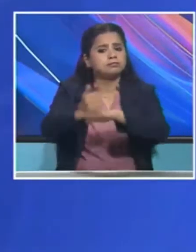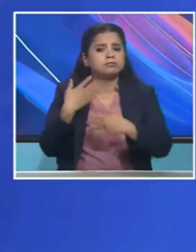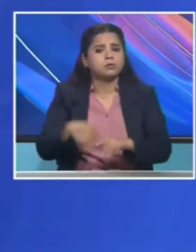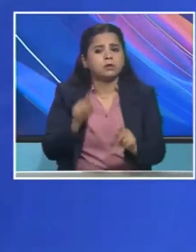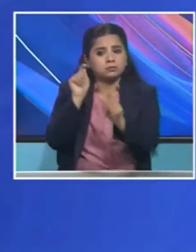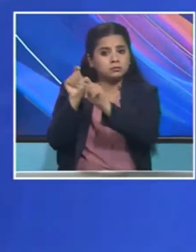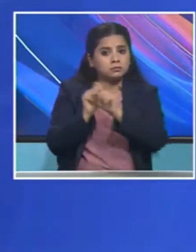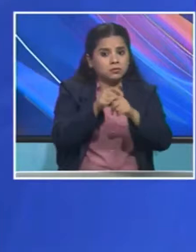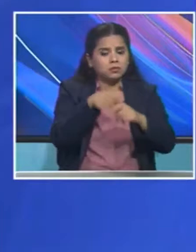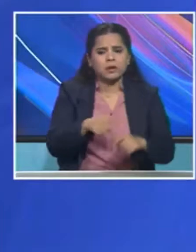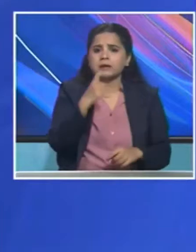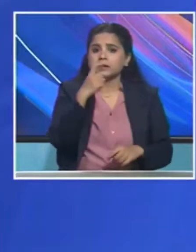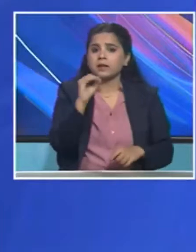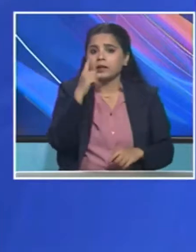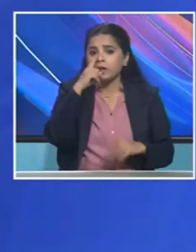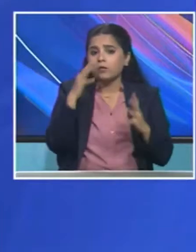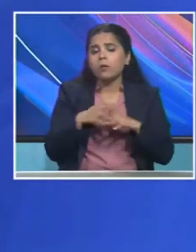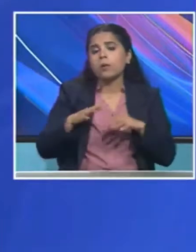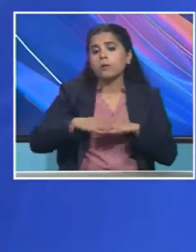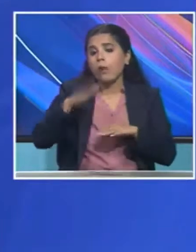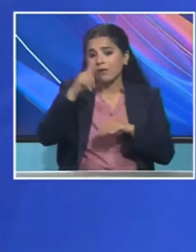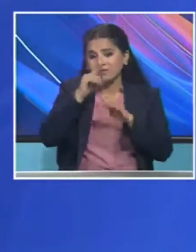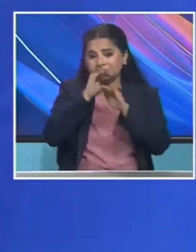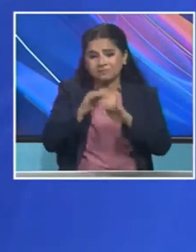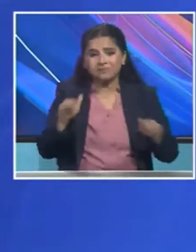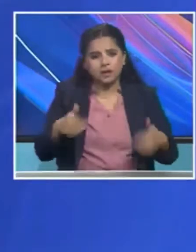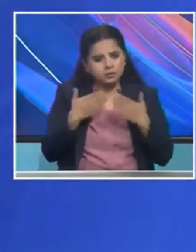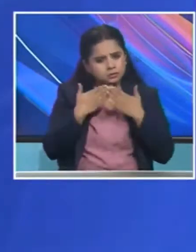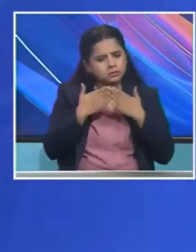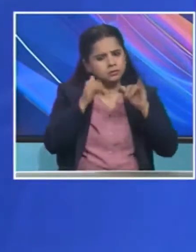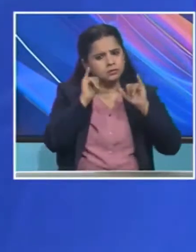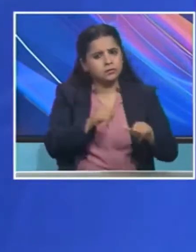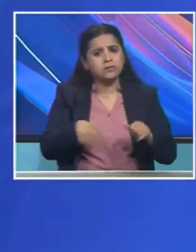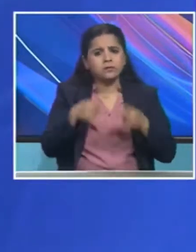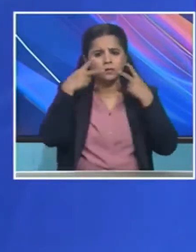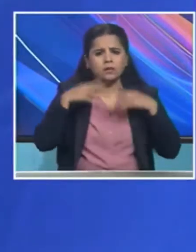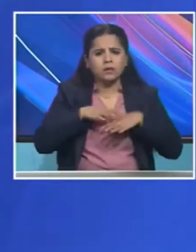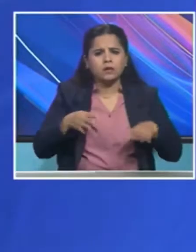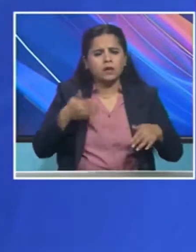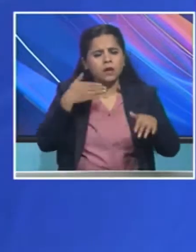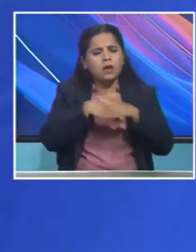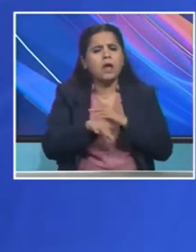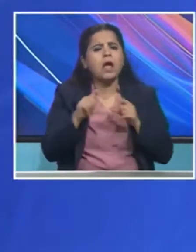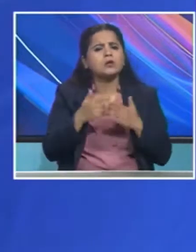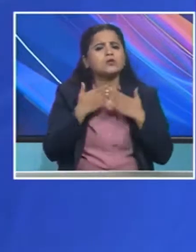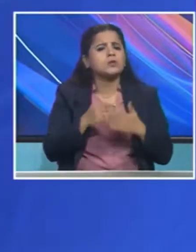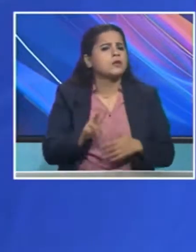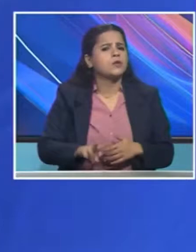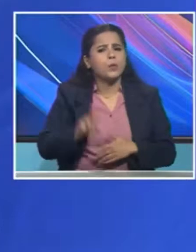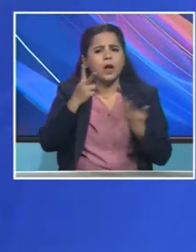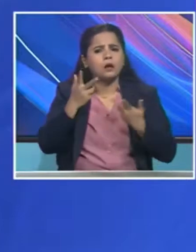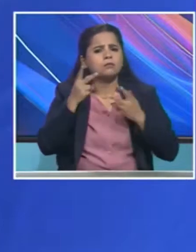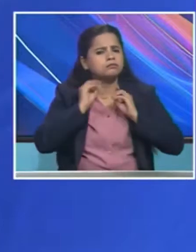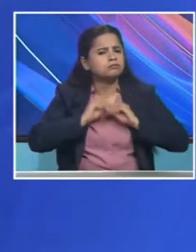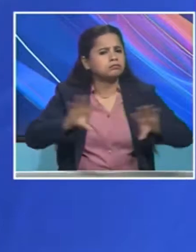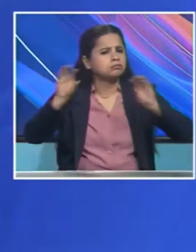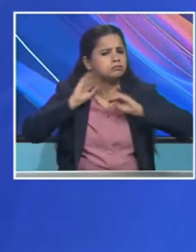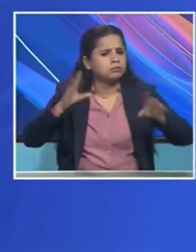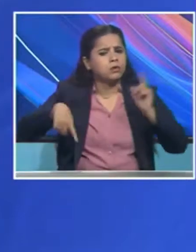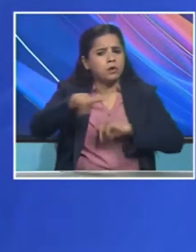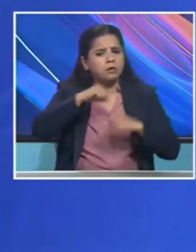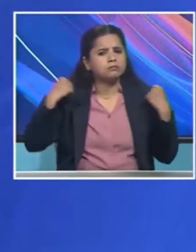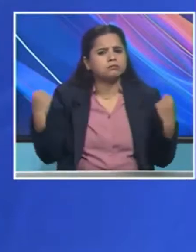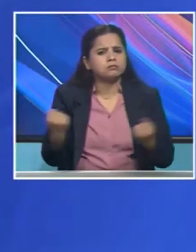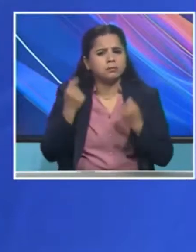से ज्यादा लड़कियां रहकर पढ़ाई कर रही हैं। आदिवासी इलाके में शिक्षा की अहमियत को बढ़ावा देने के लिए उनके द्वारा शुरू किए गए इस प्रयास